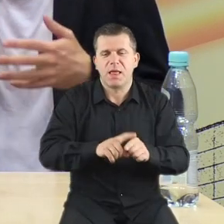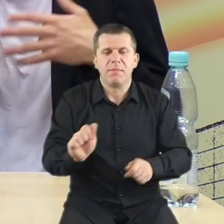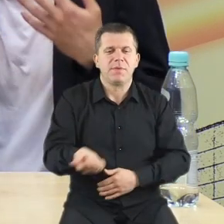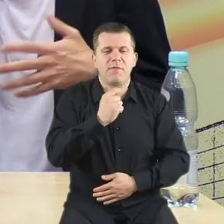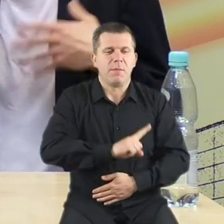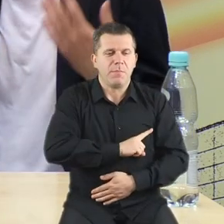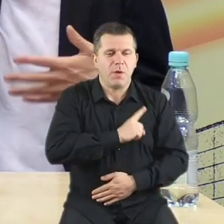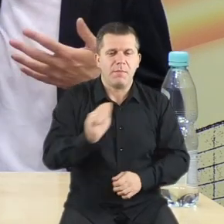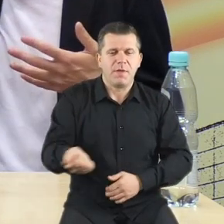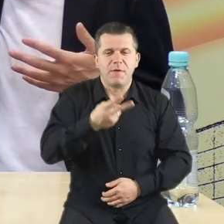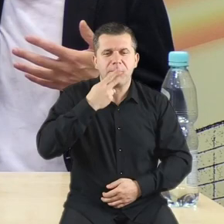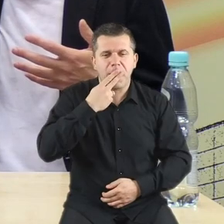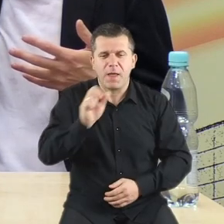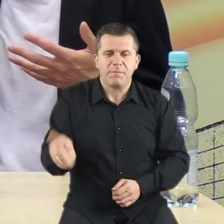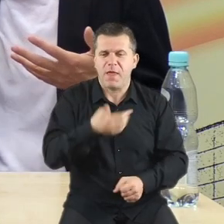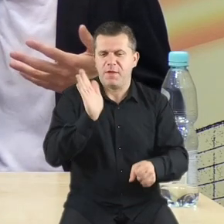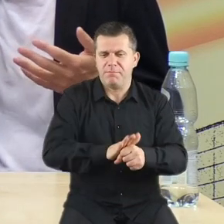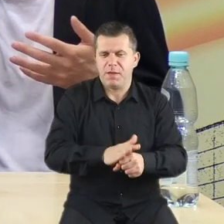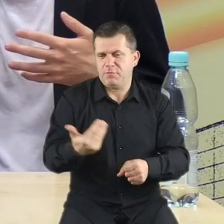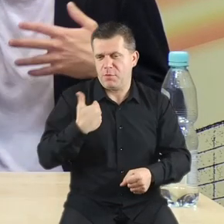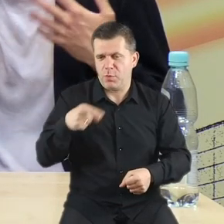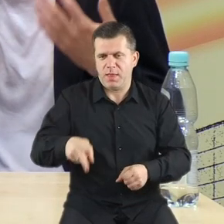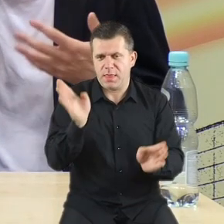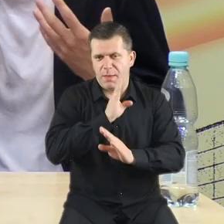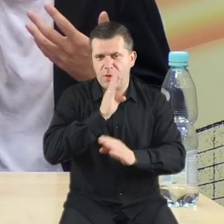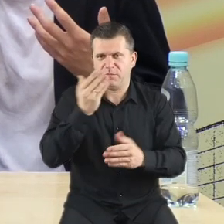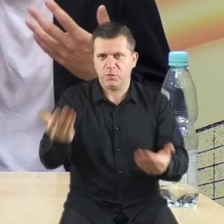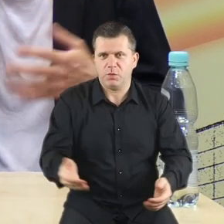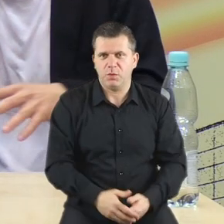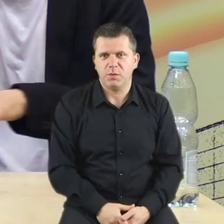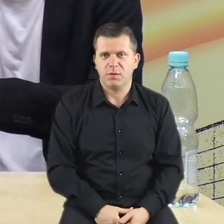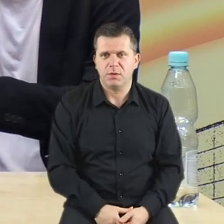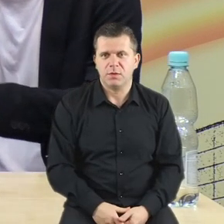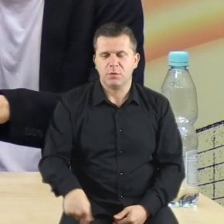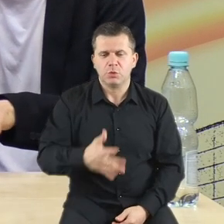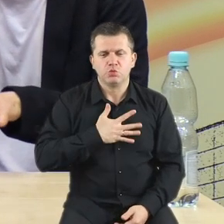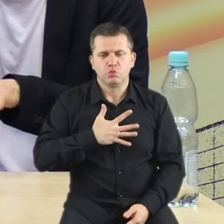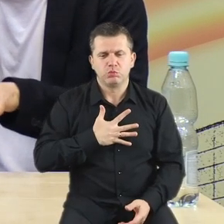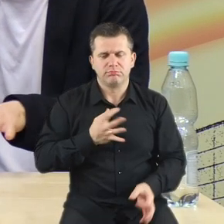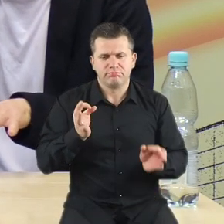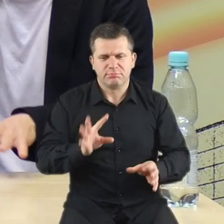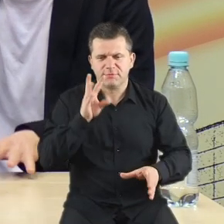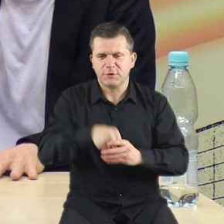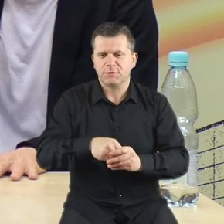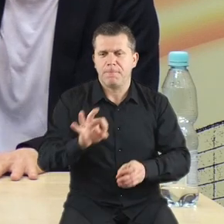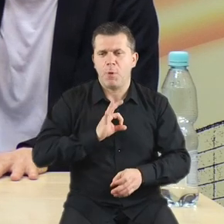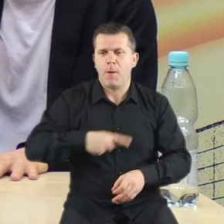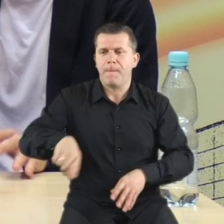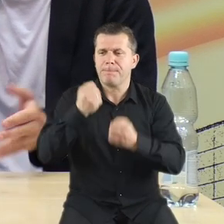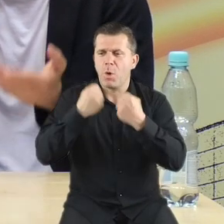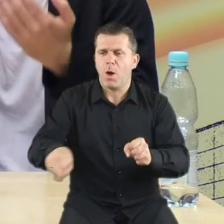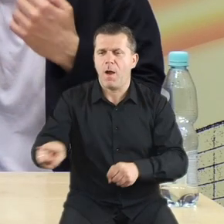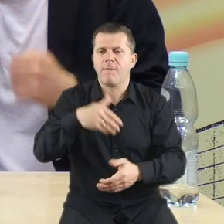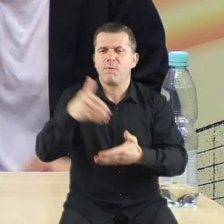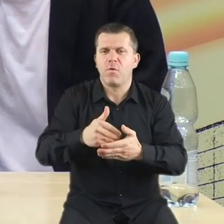pierwsze piwo, to wszystko działo na podwórku. Gdzieś tam pozwoliło wczuć się w tych moich bohaterów, którzy też się wychowują na podwórku, co